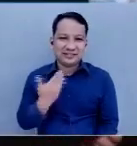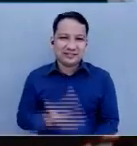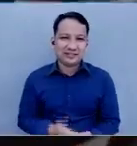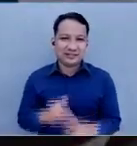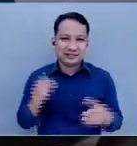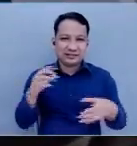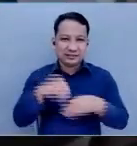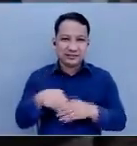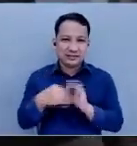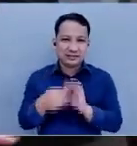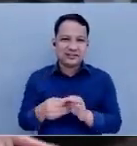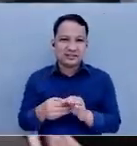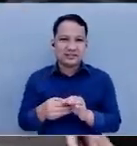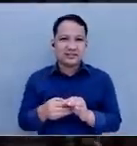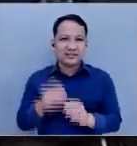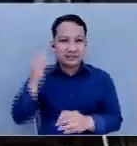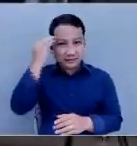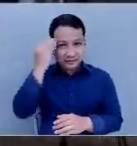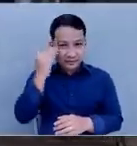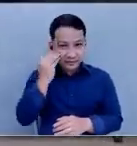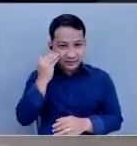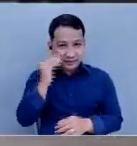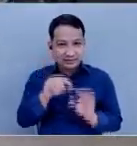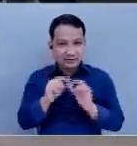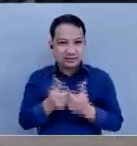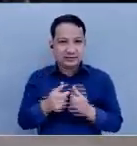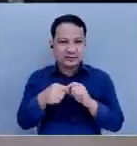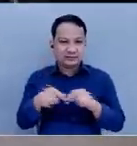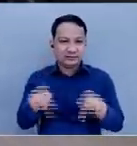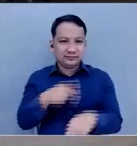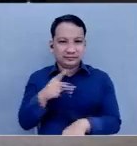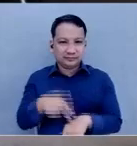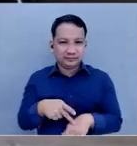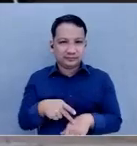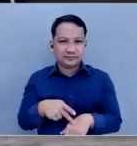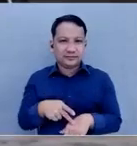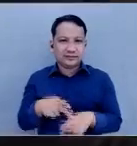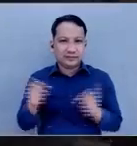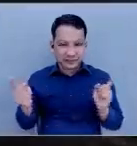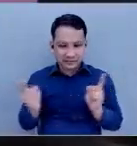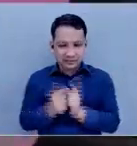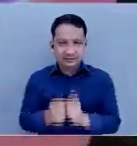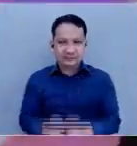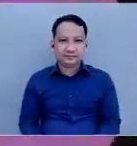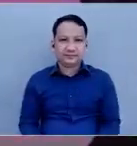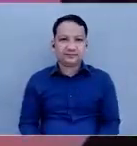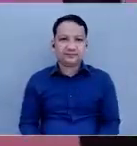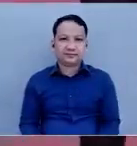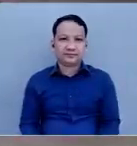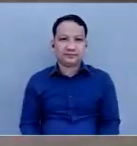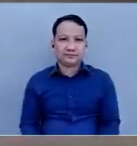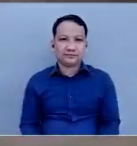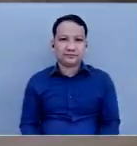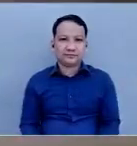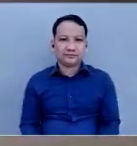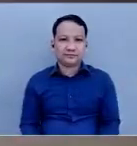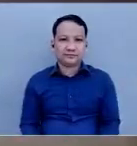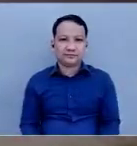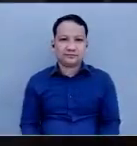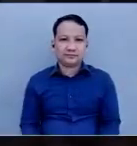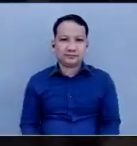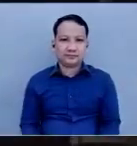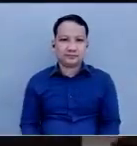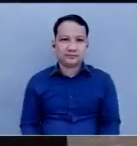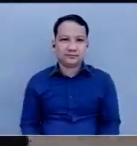kami sa isang Korean entertainment here sa Philippines. Doon po kami nagkita-kita, actually. Yes. Mm-hmm. And then, we... Tapos,